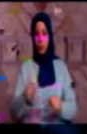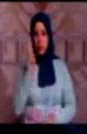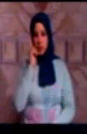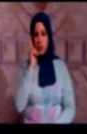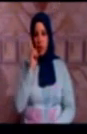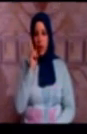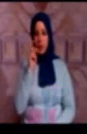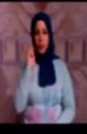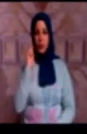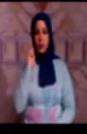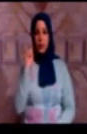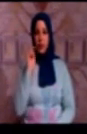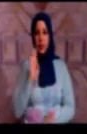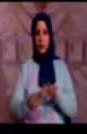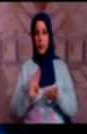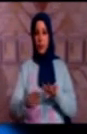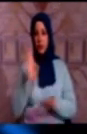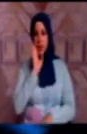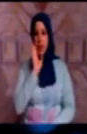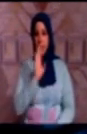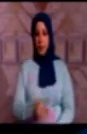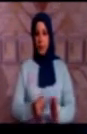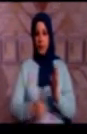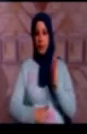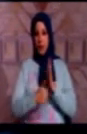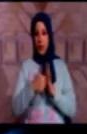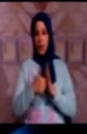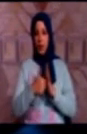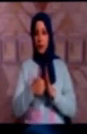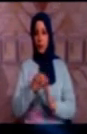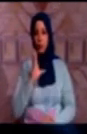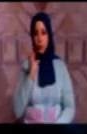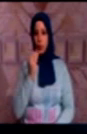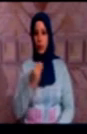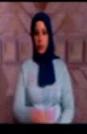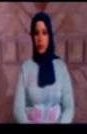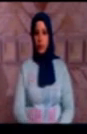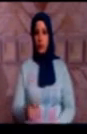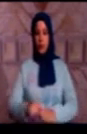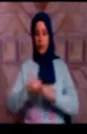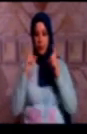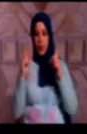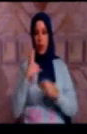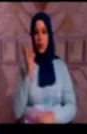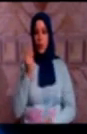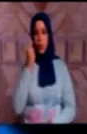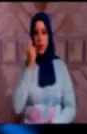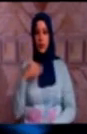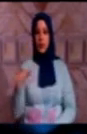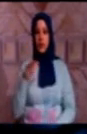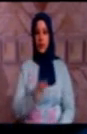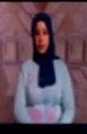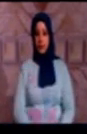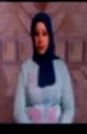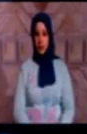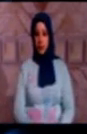لوزير التربيه والتعليم ونسبه النجاح العامه ستكون مفاجاه للجميع السنه